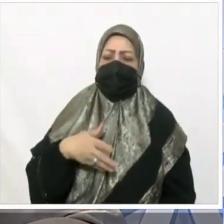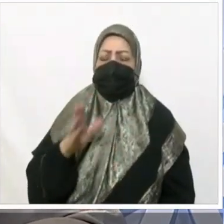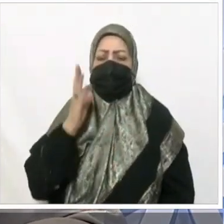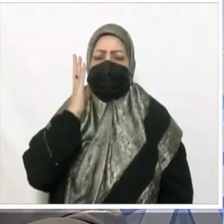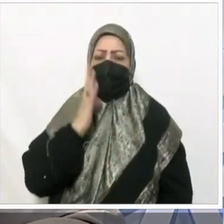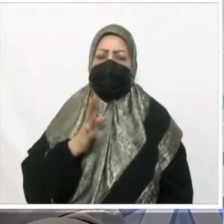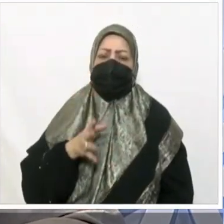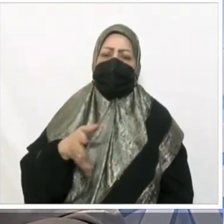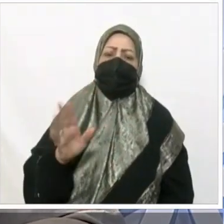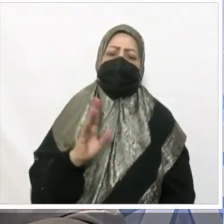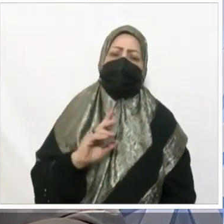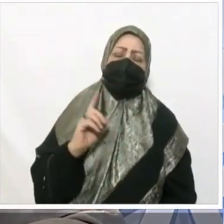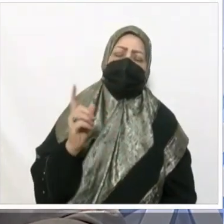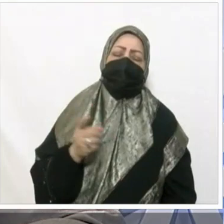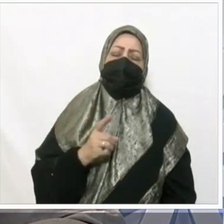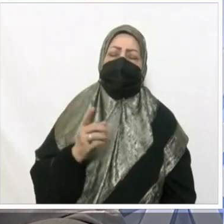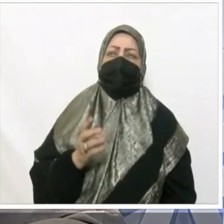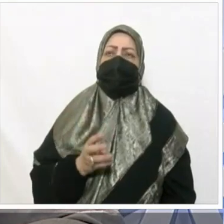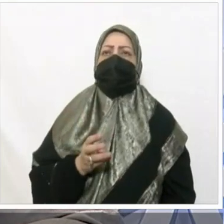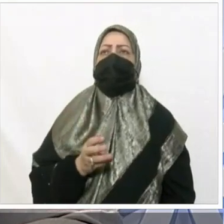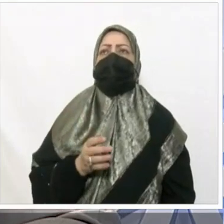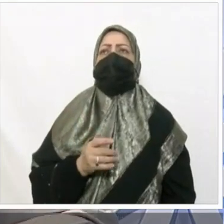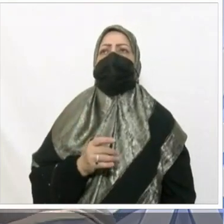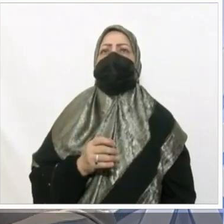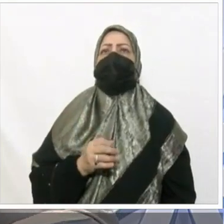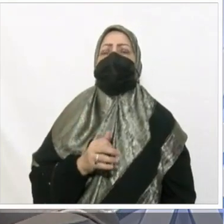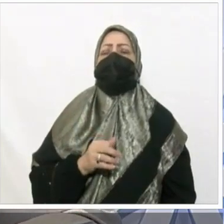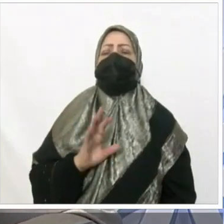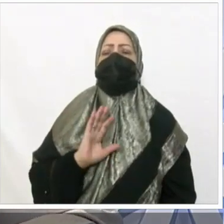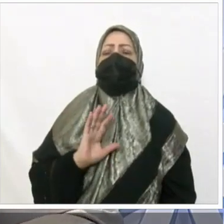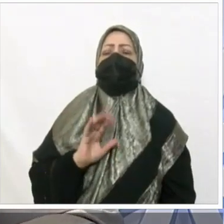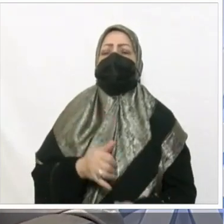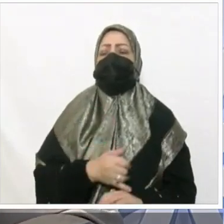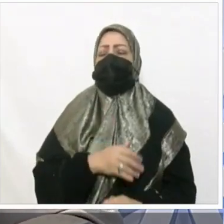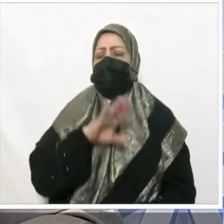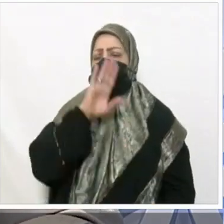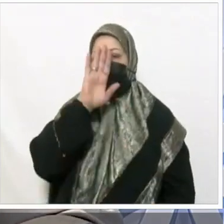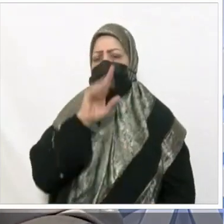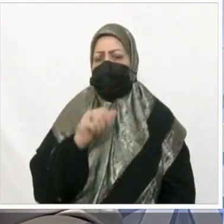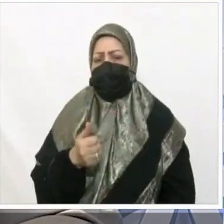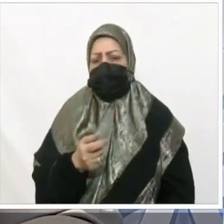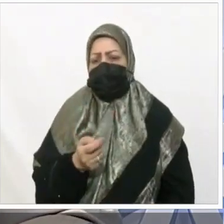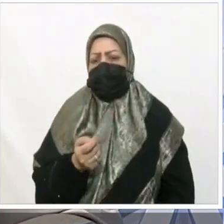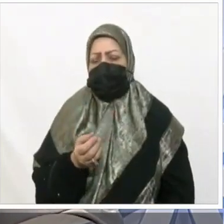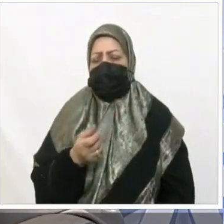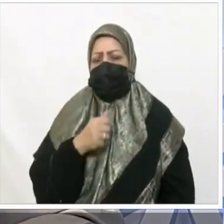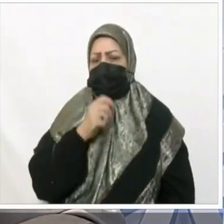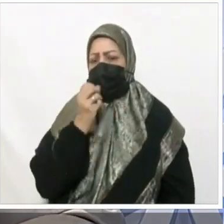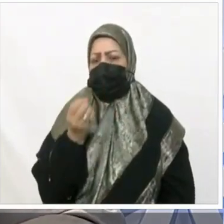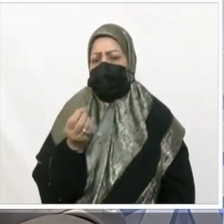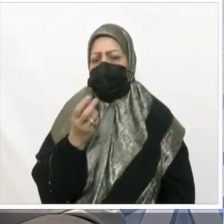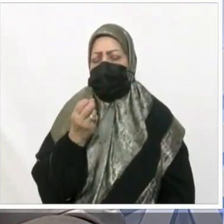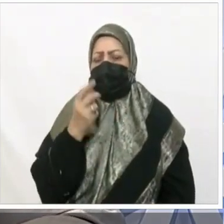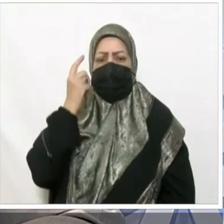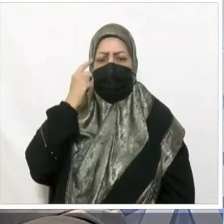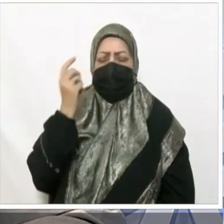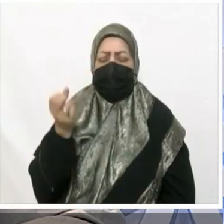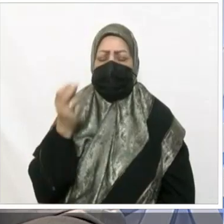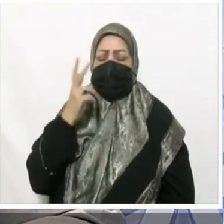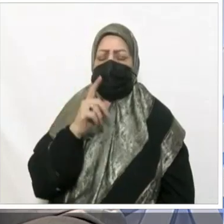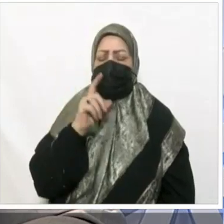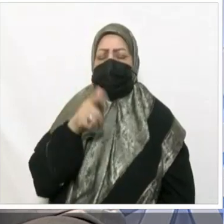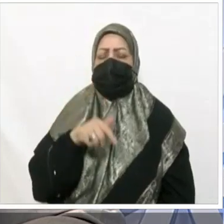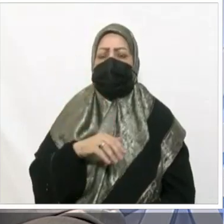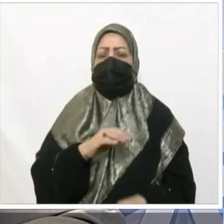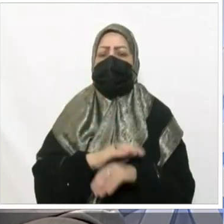القول خارج المذاهب الأربعة، واحتج لهم طبعا بما قال لهم، قال صلى الله عليه وسلم